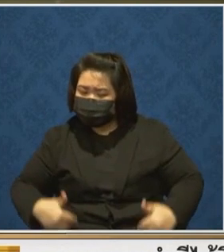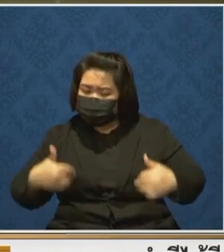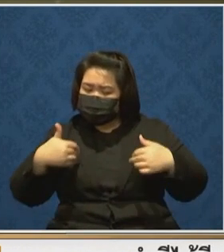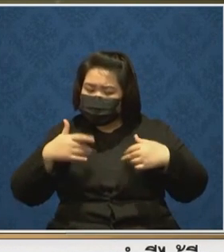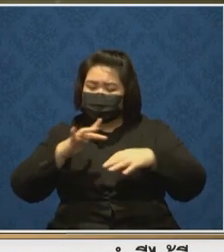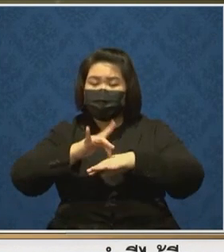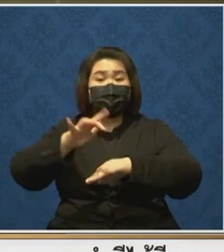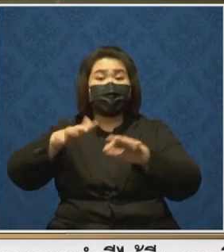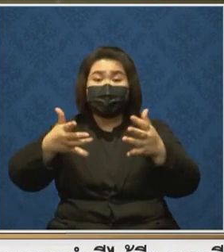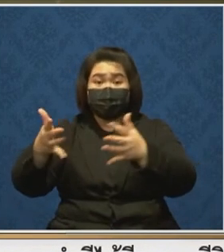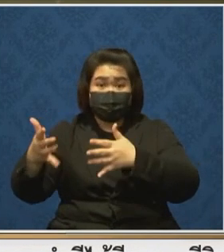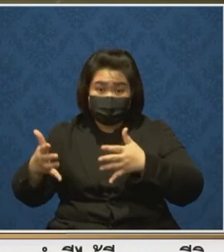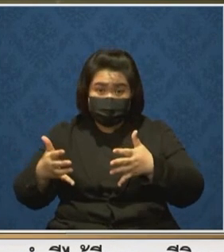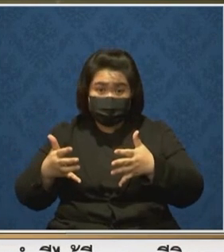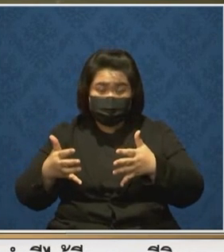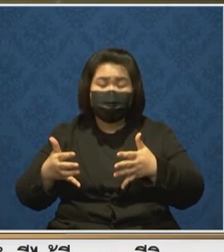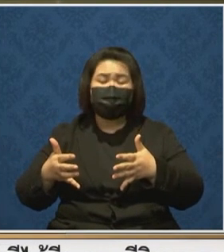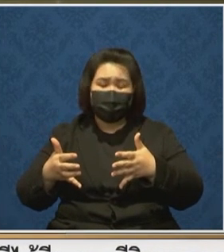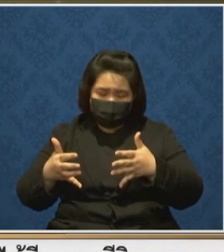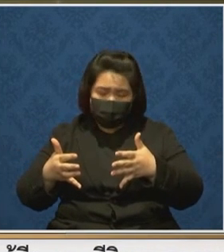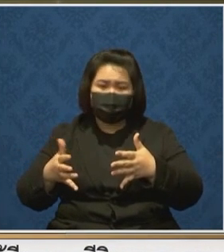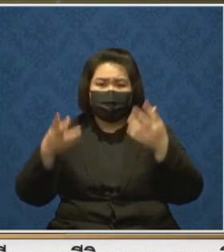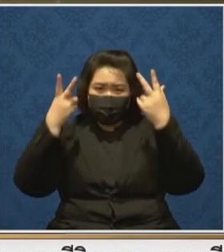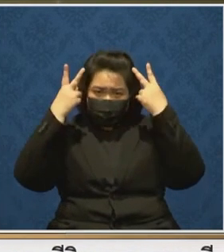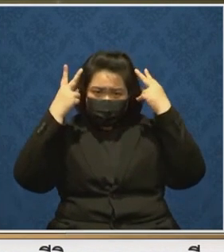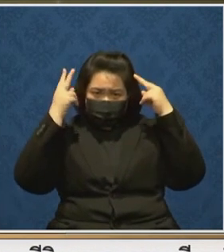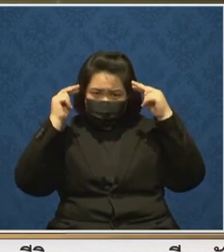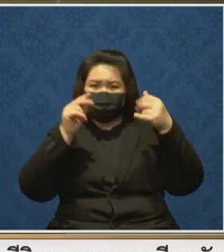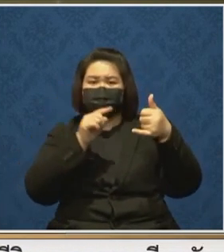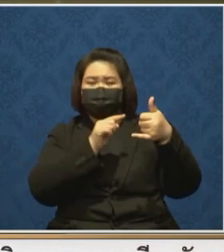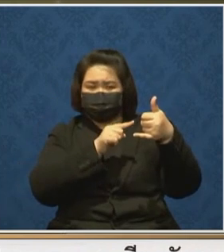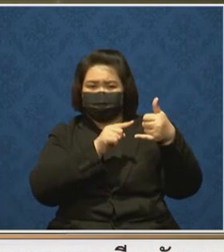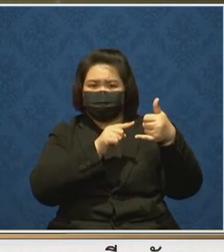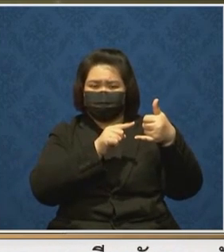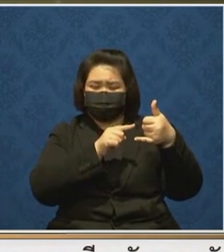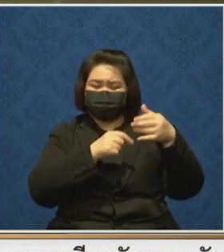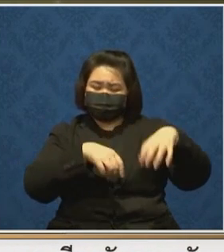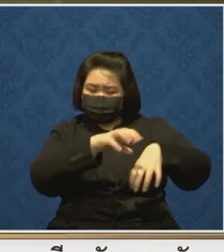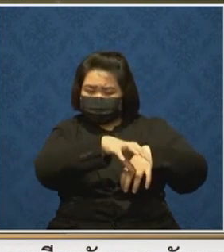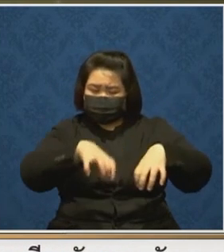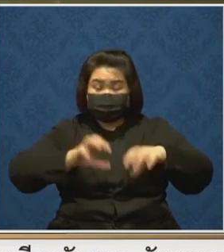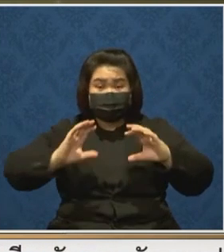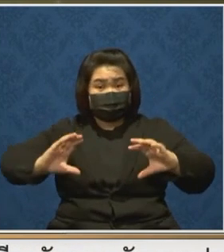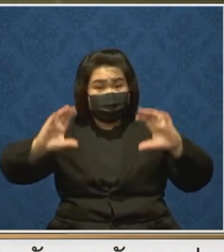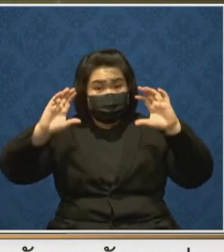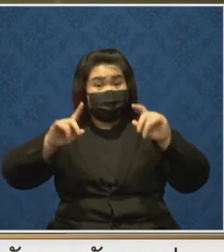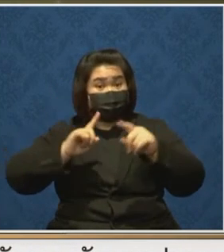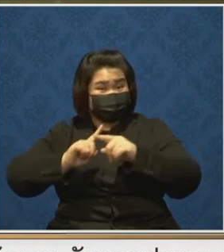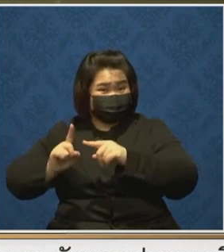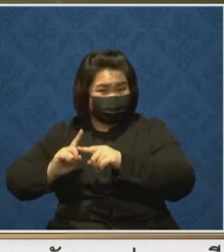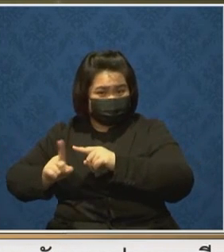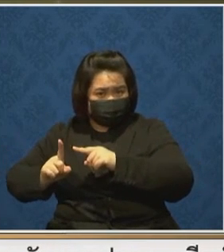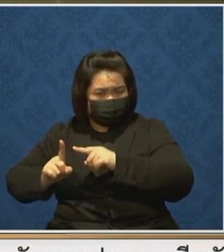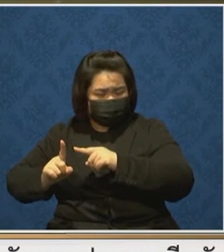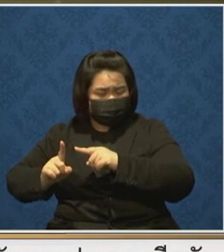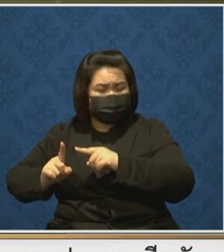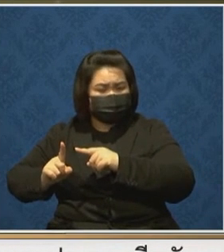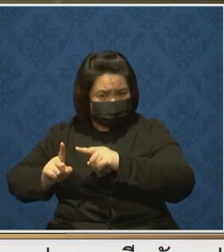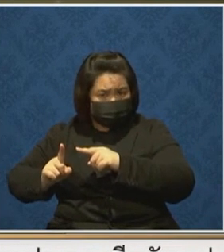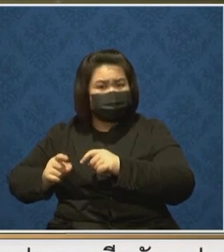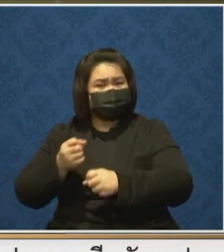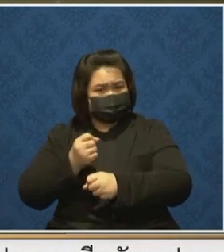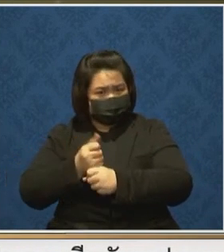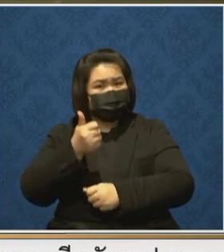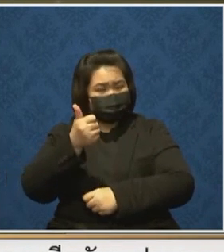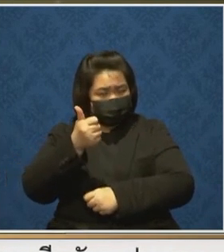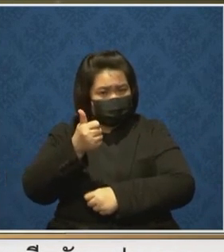และสุขภาพราชาชนใพื้นที่นายกรัฐมนตรี หรือหน่วยงานของรฐที่เกี่ยวข้องก็ชอบที่จะ